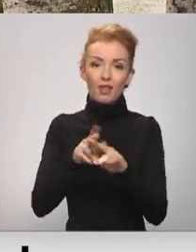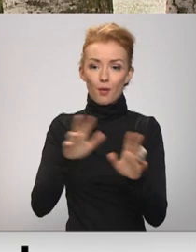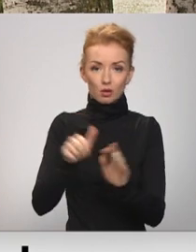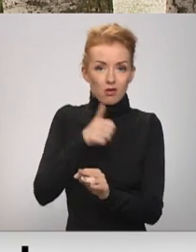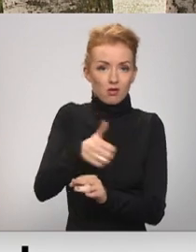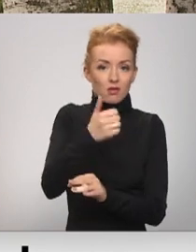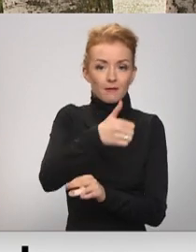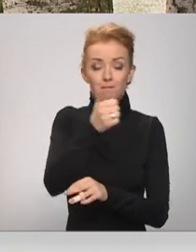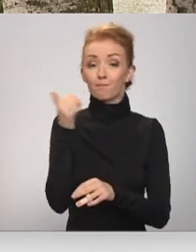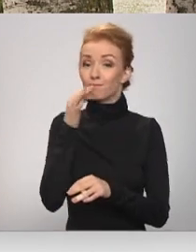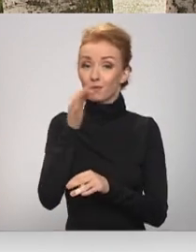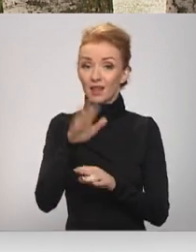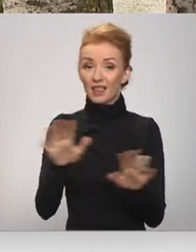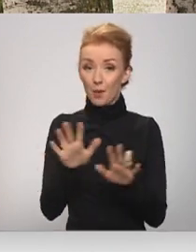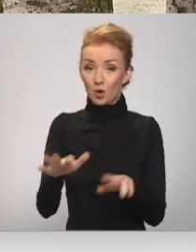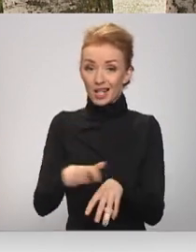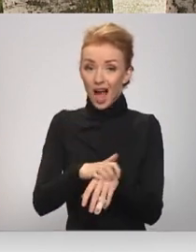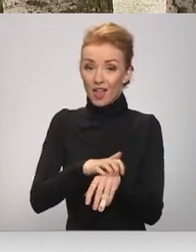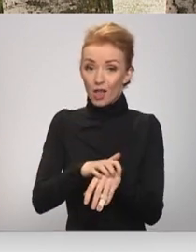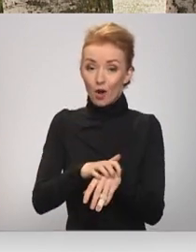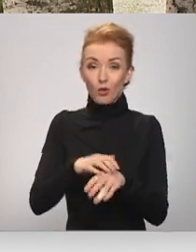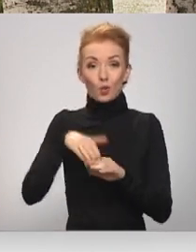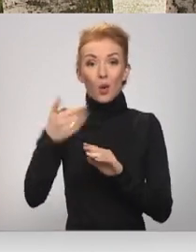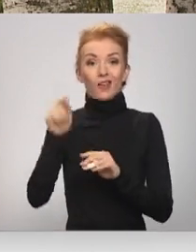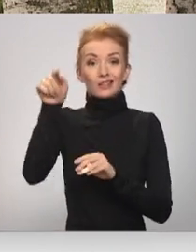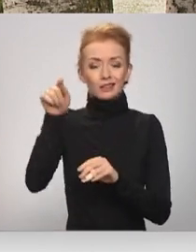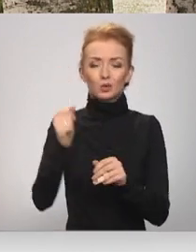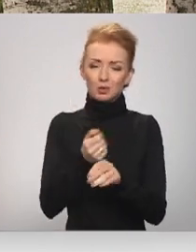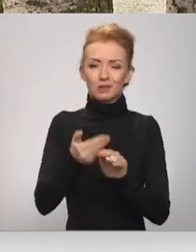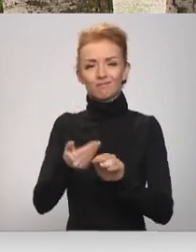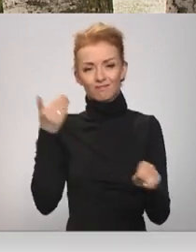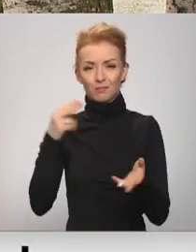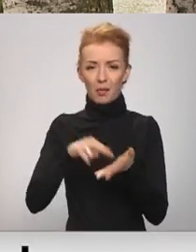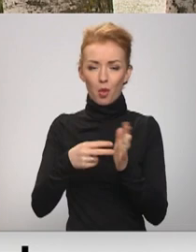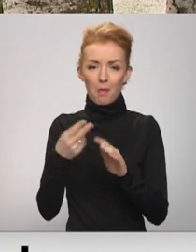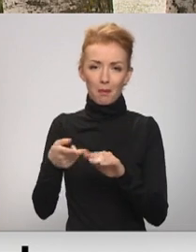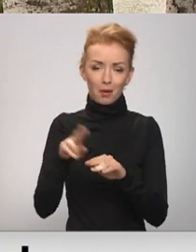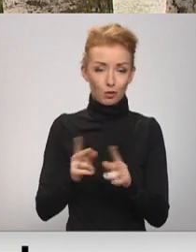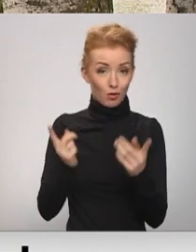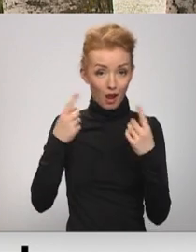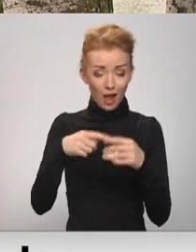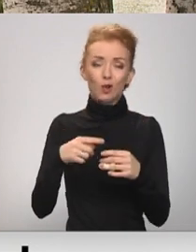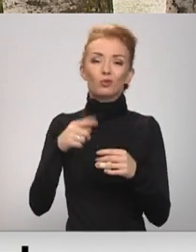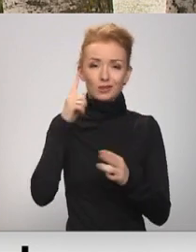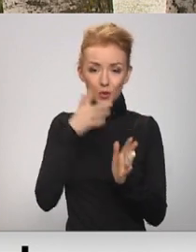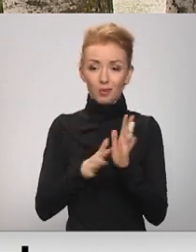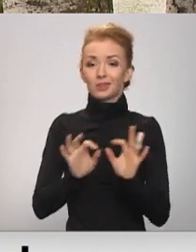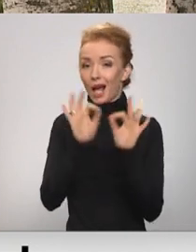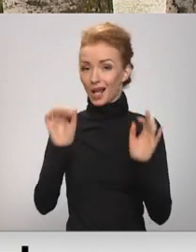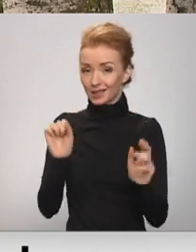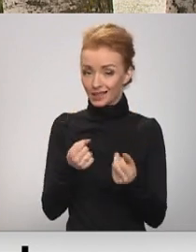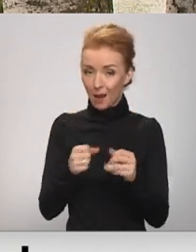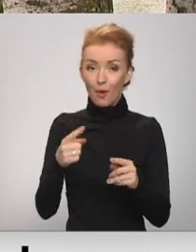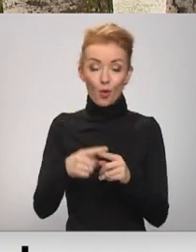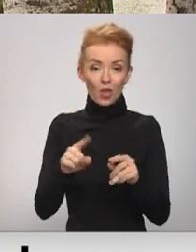Lai nebūtu jānervozē par to, ka kaut kas tiks nokavēts, tomēr plānojam šo te papildu laiku, rēķinamies ar to, ka ir ziema un ka